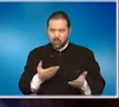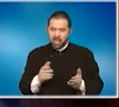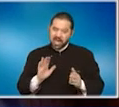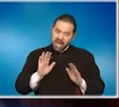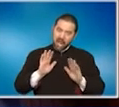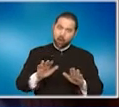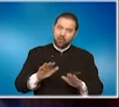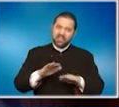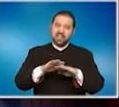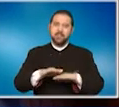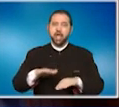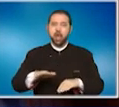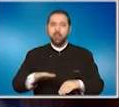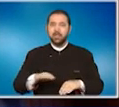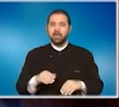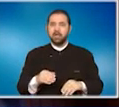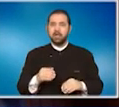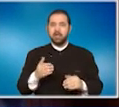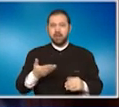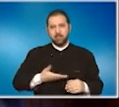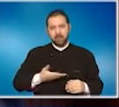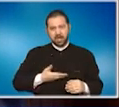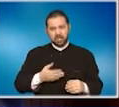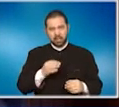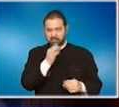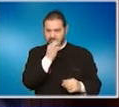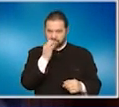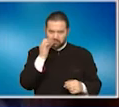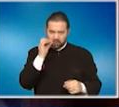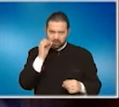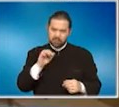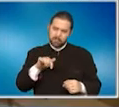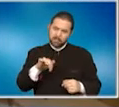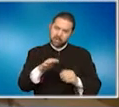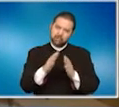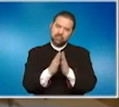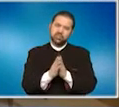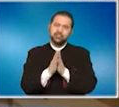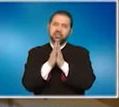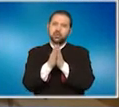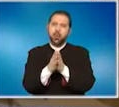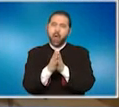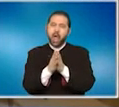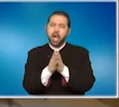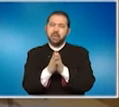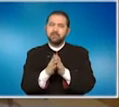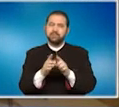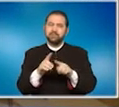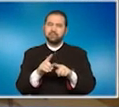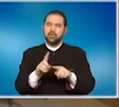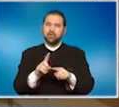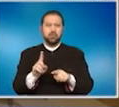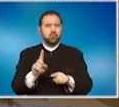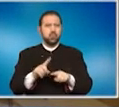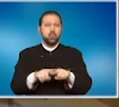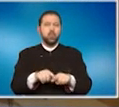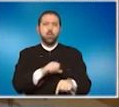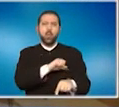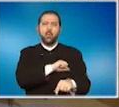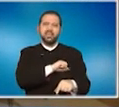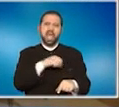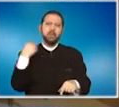părintele păstrează discreția, merge și se roagă, nu cu îndoială, nu cu teamă că poate să roagă